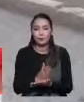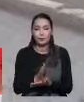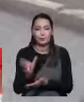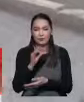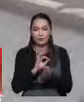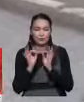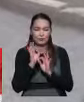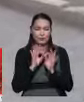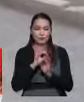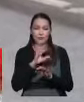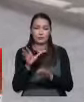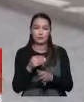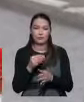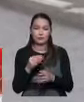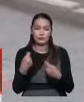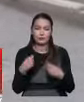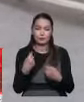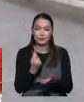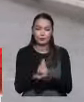ғой аптекаға.